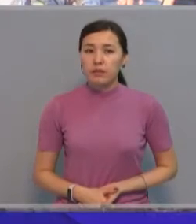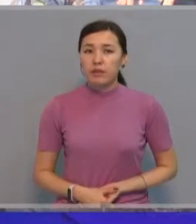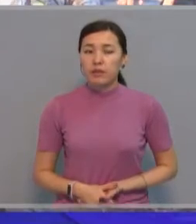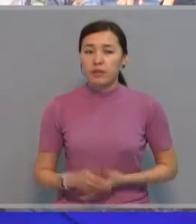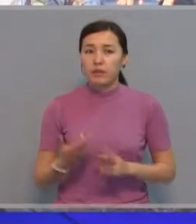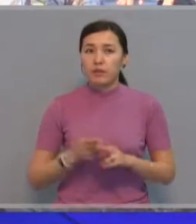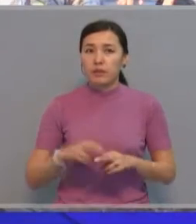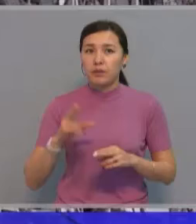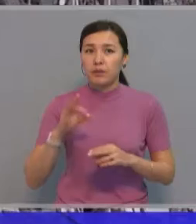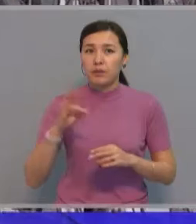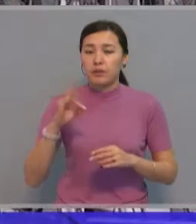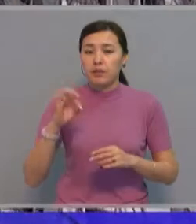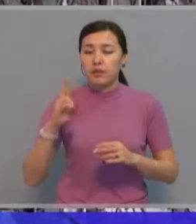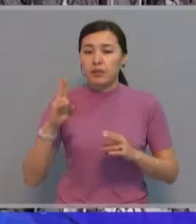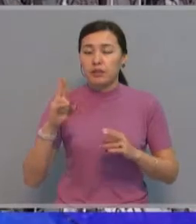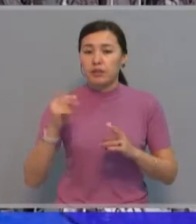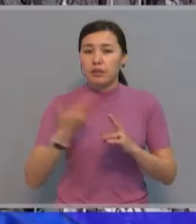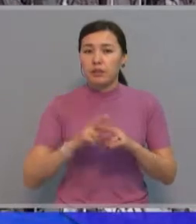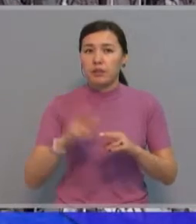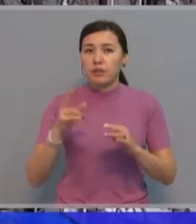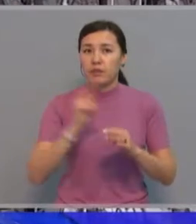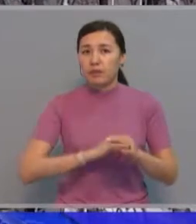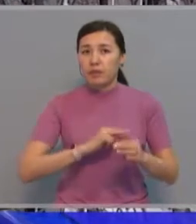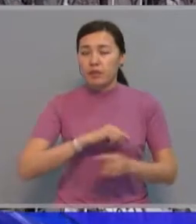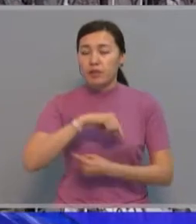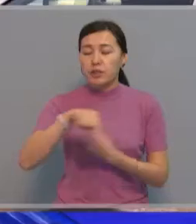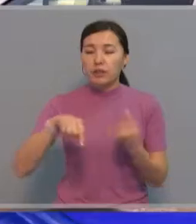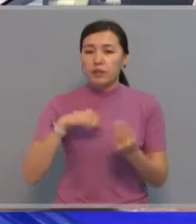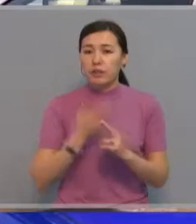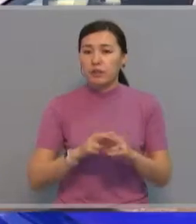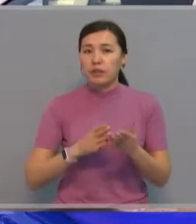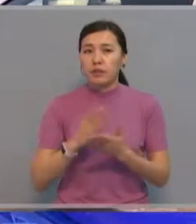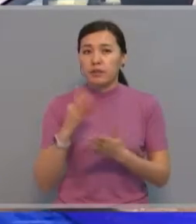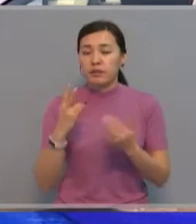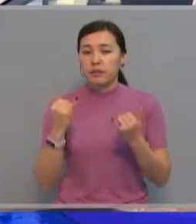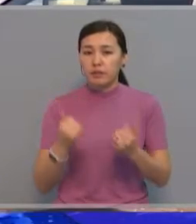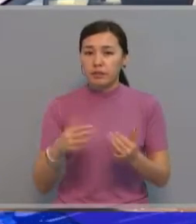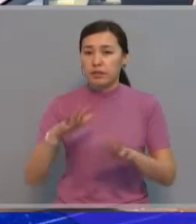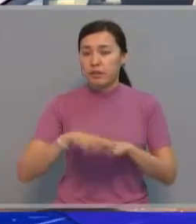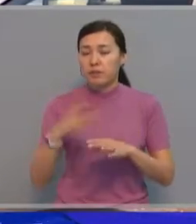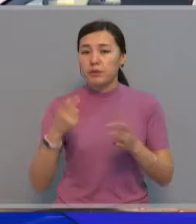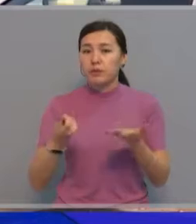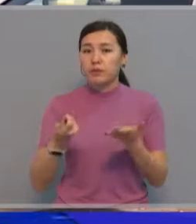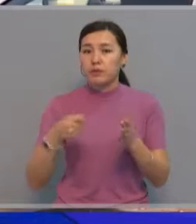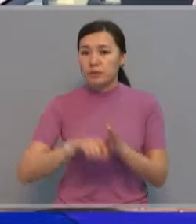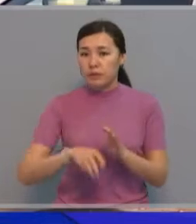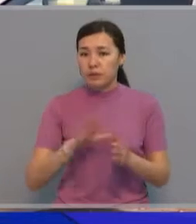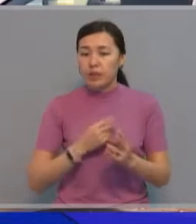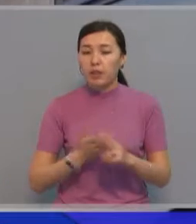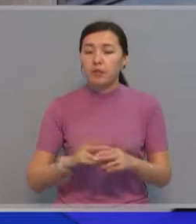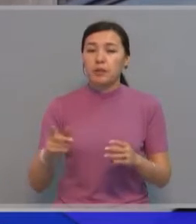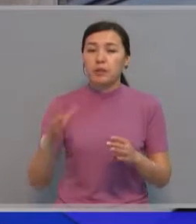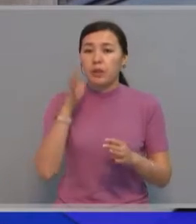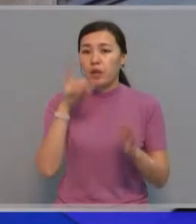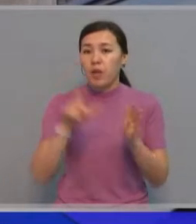Бақытжан Сәрсекбаевтың кәсіп бастағанына 15 жылдан асты. Халыққа қызмет көрсету бағытында жұмыс істейтін оның бүгінде банктік шоты бұғаттаулы тұр. Өйткені